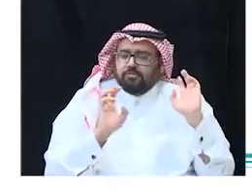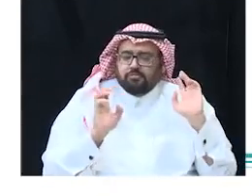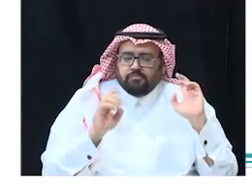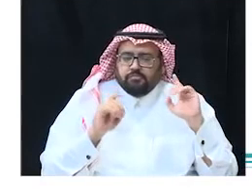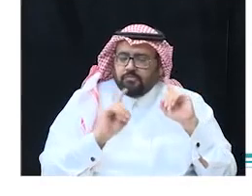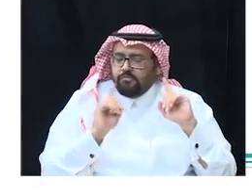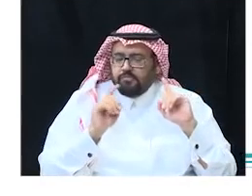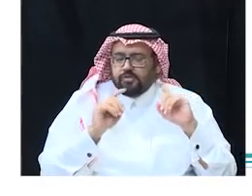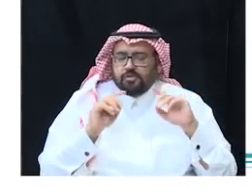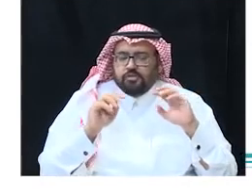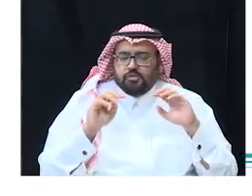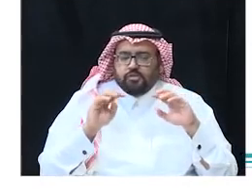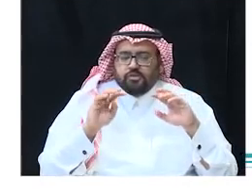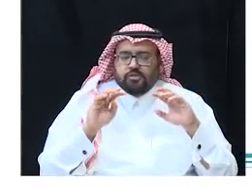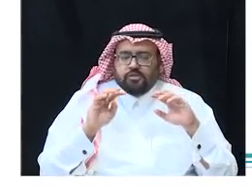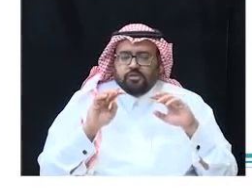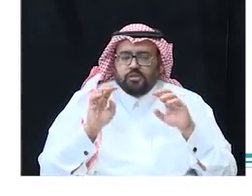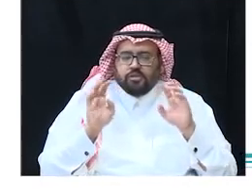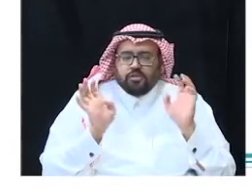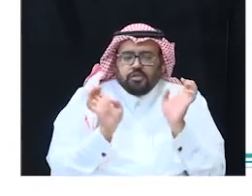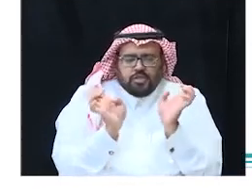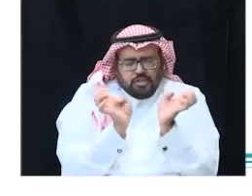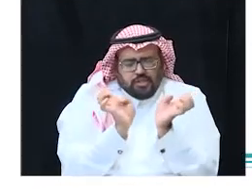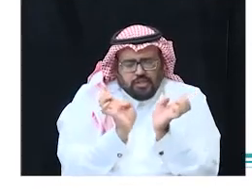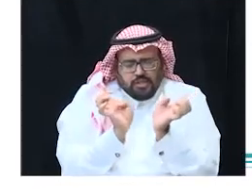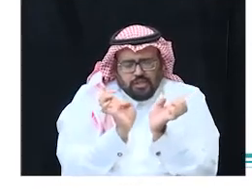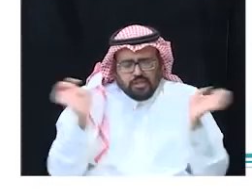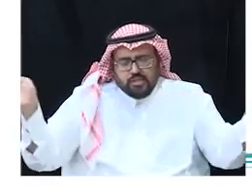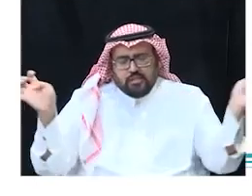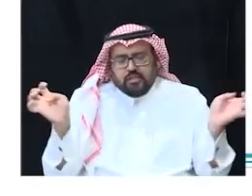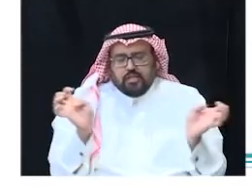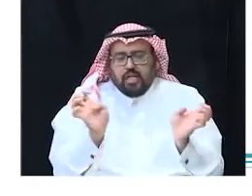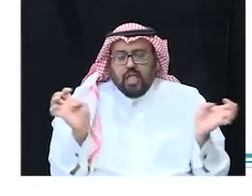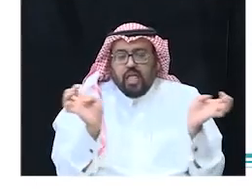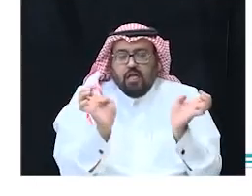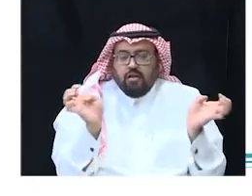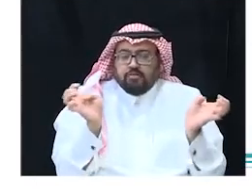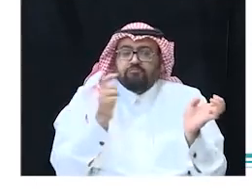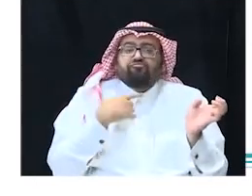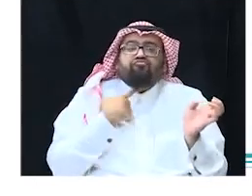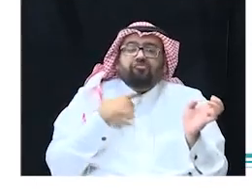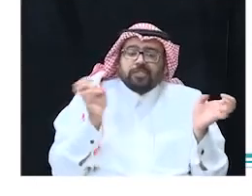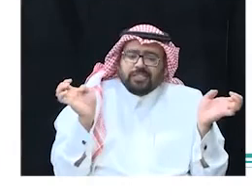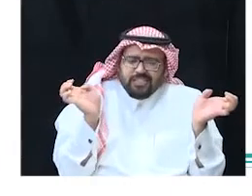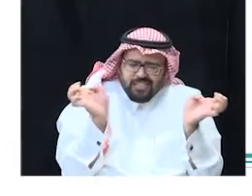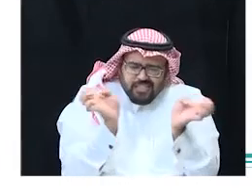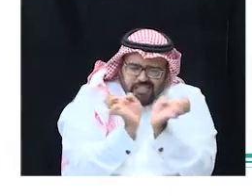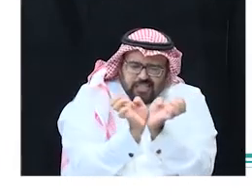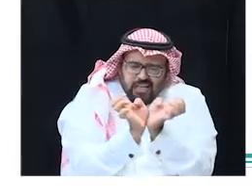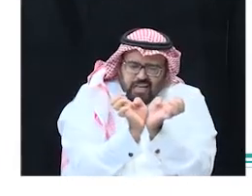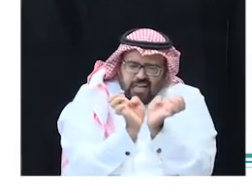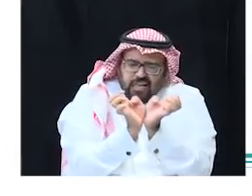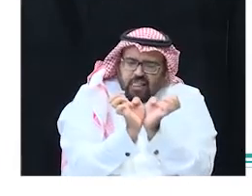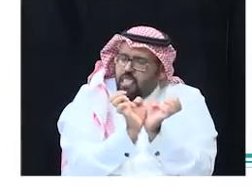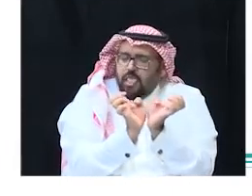أنهما يتنافران، أي يدفع كل منهما الآخر